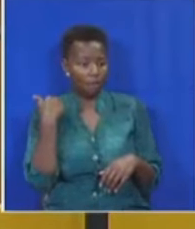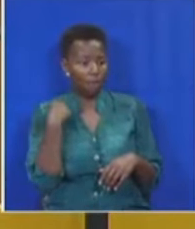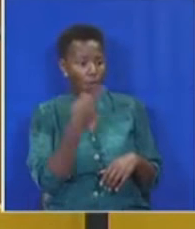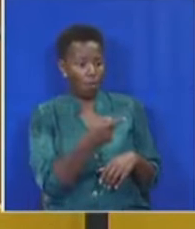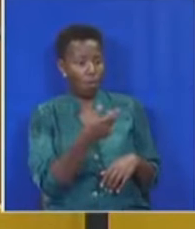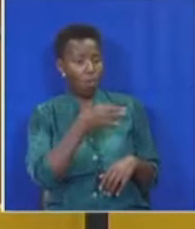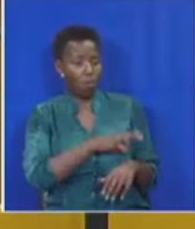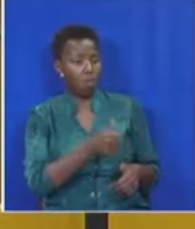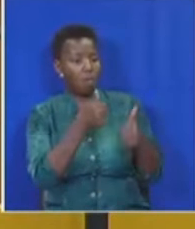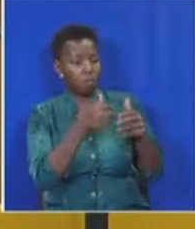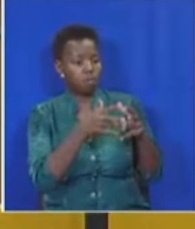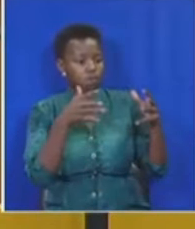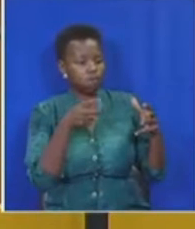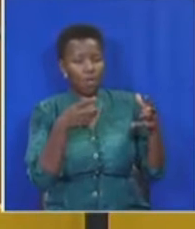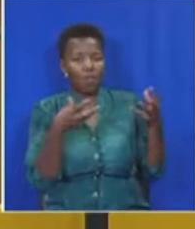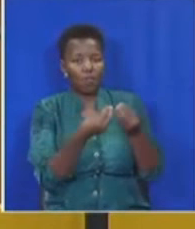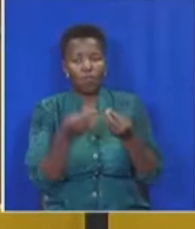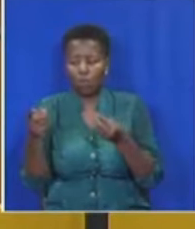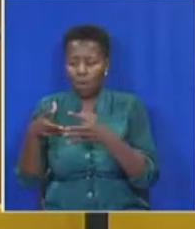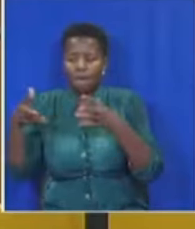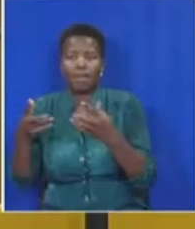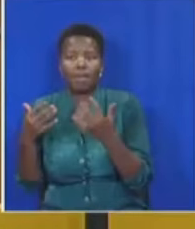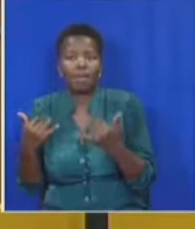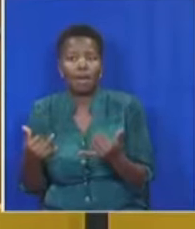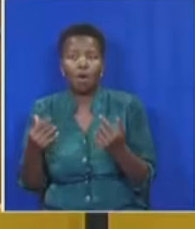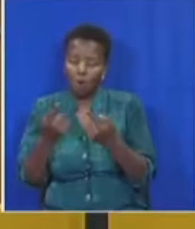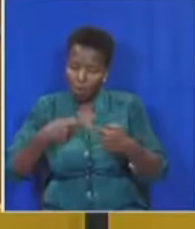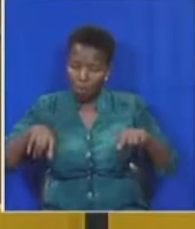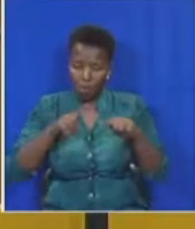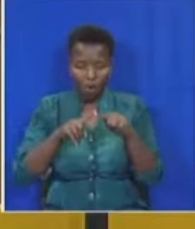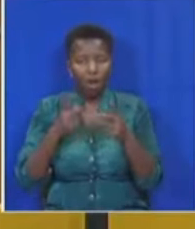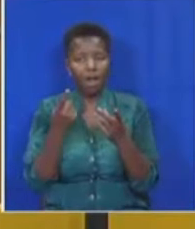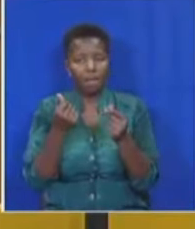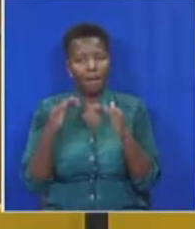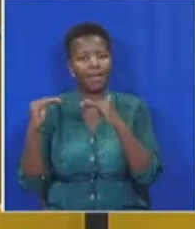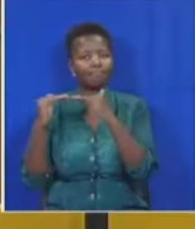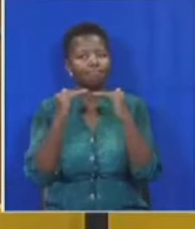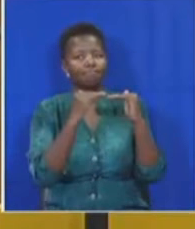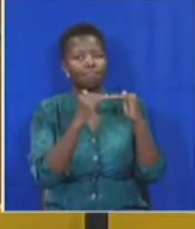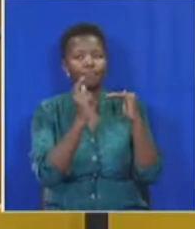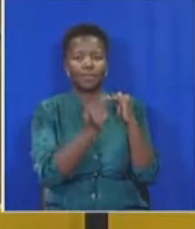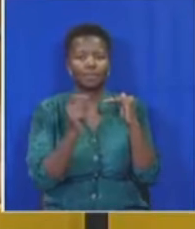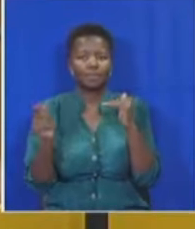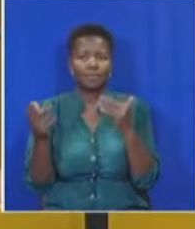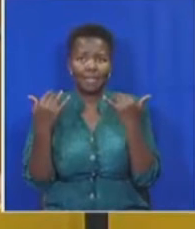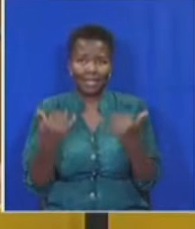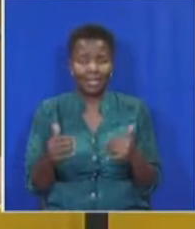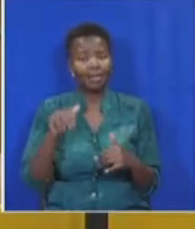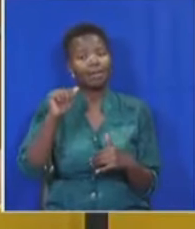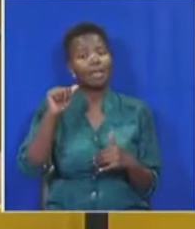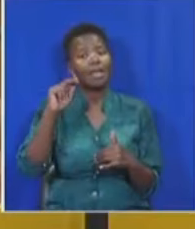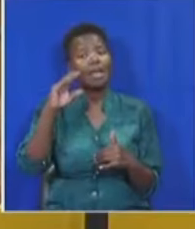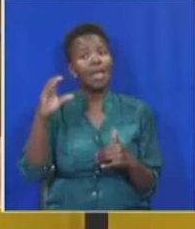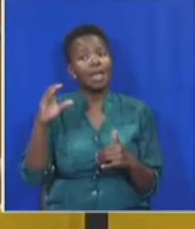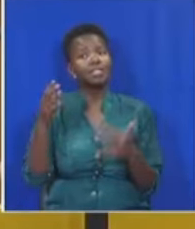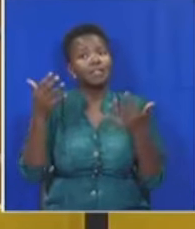ndize kule nto ithi ikwayile palamente ye-ANC eze ne-ANC basingene nathi